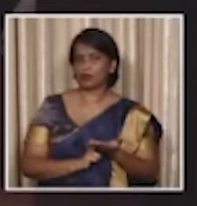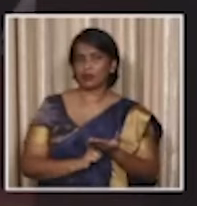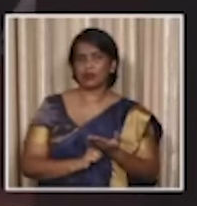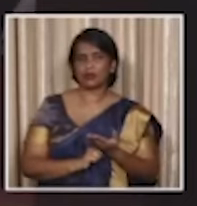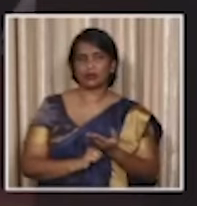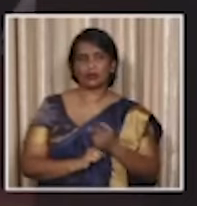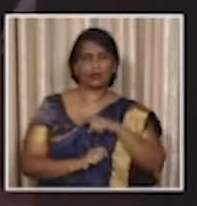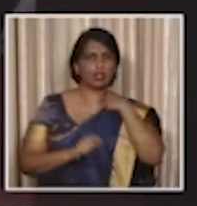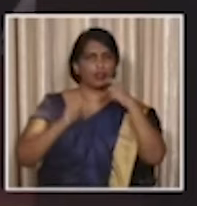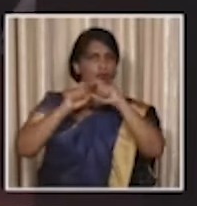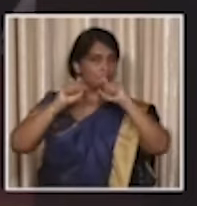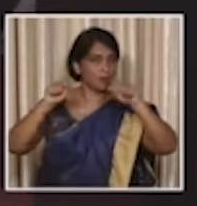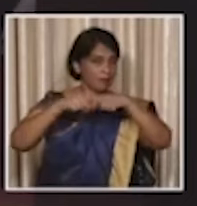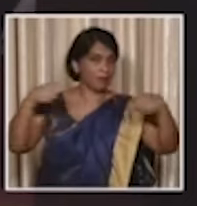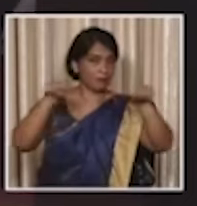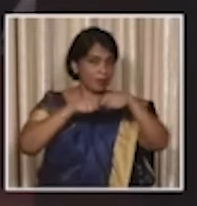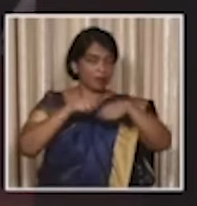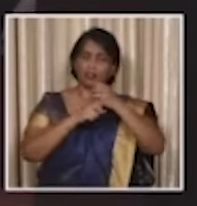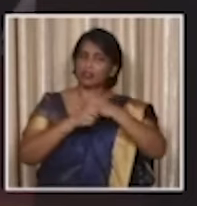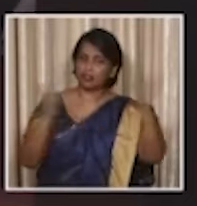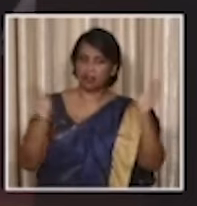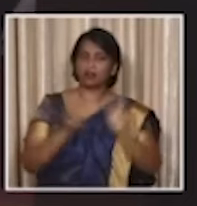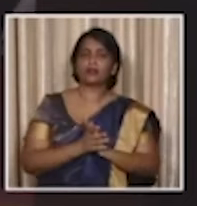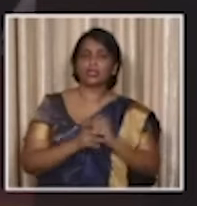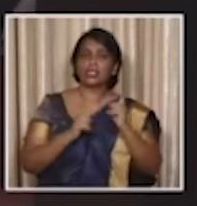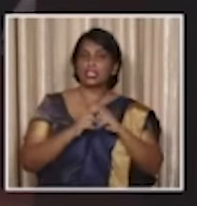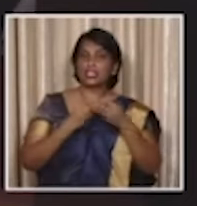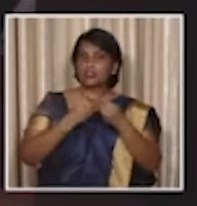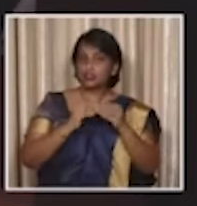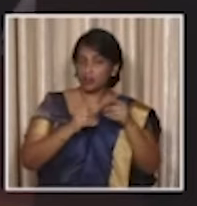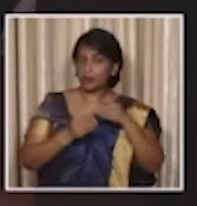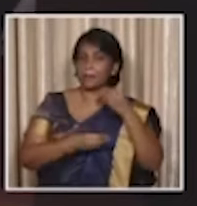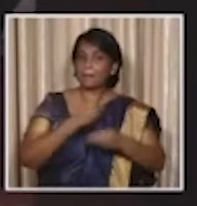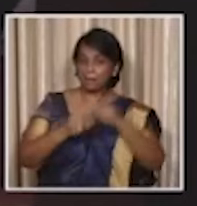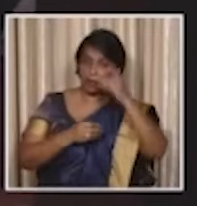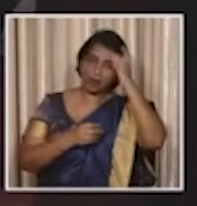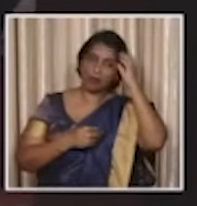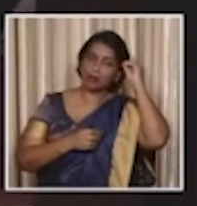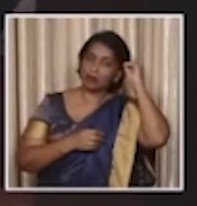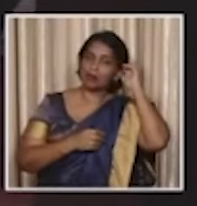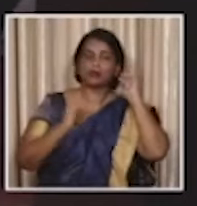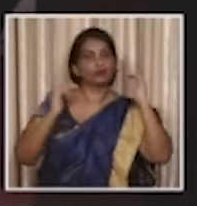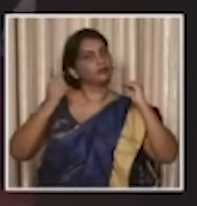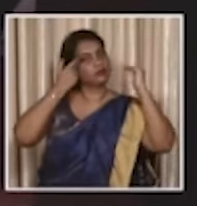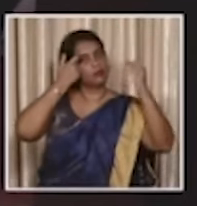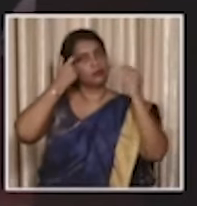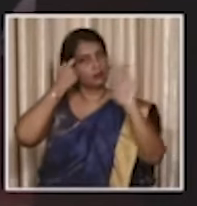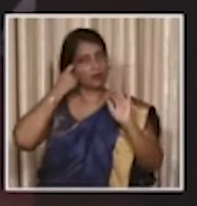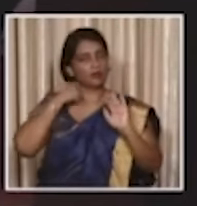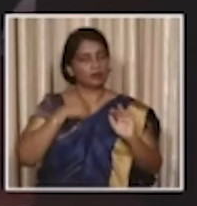රෙට් ටේප් එක අයින් කරන්නට ඕන. ඊස් ඔෆ් ඩුයින් බිස්නස් ඉන්ඩිසීස් වල අපි ඉහළම තැනකට එන්නට